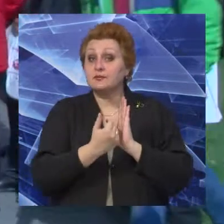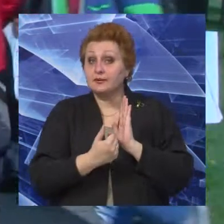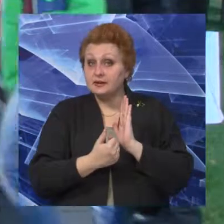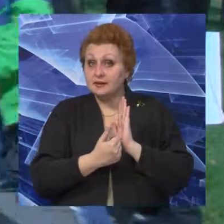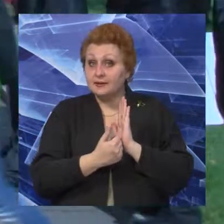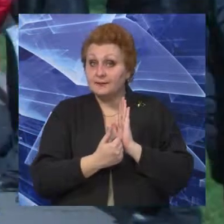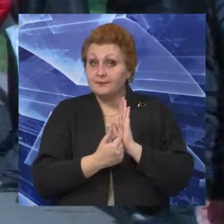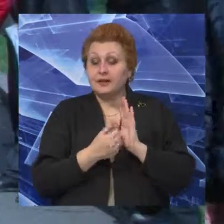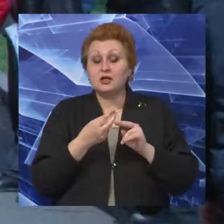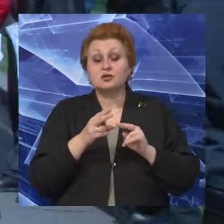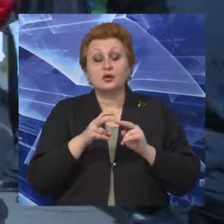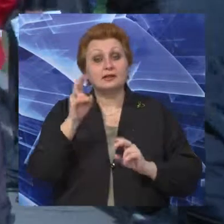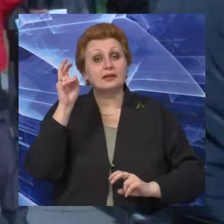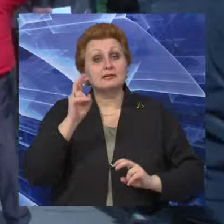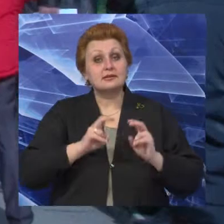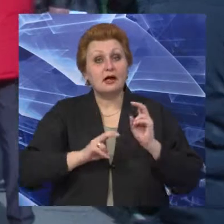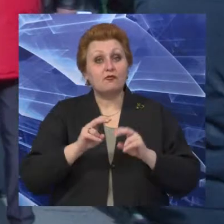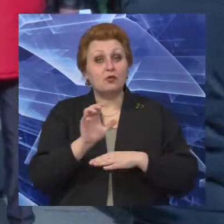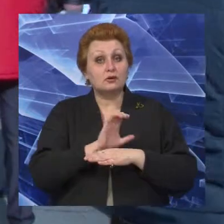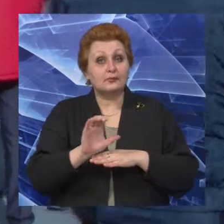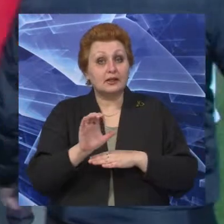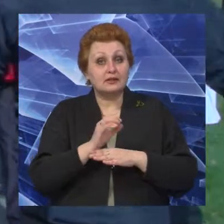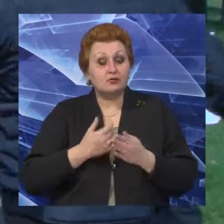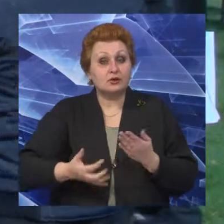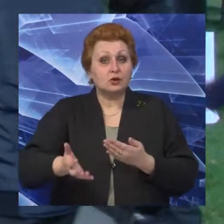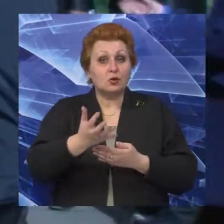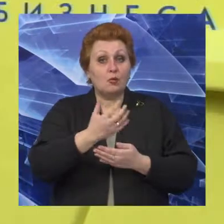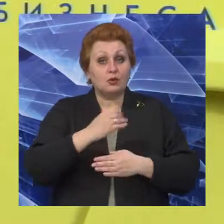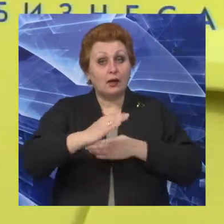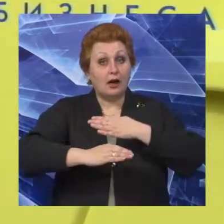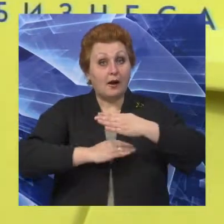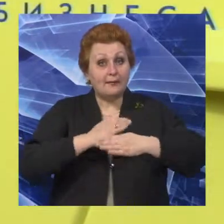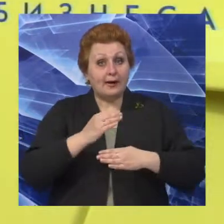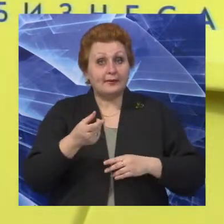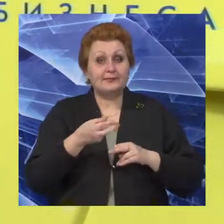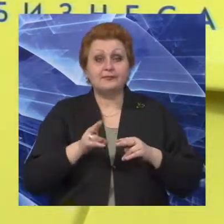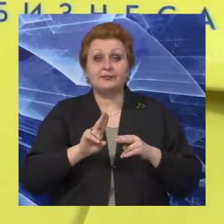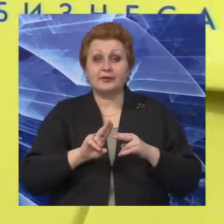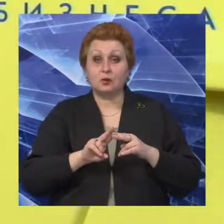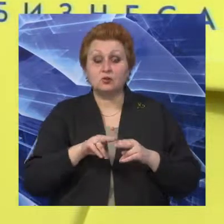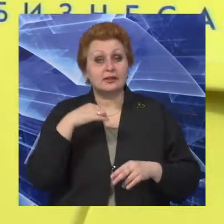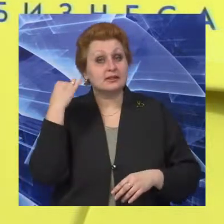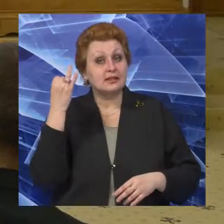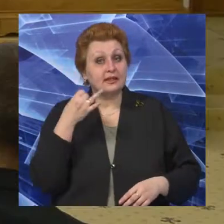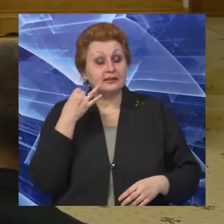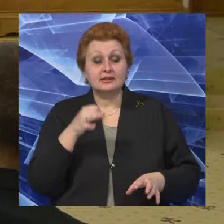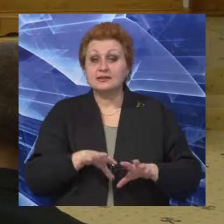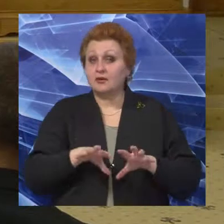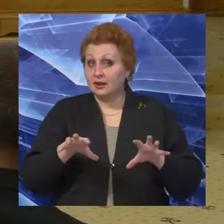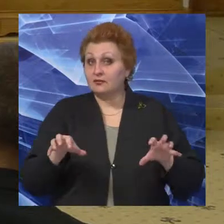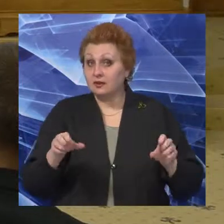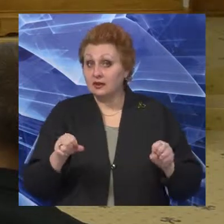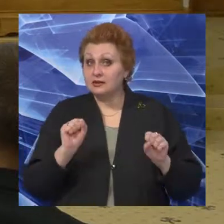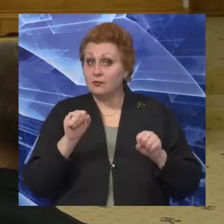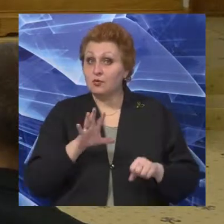списки. Тем более, что Камский автозавод с недавних пор производит и зерноуборочные комбайны. Отечественные разработки уже заинтересовали краевые